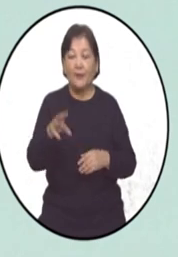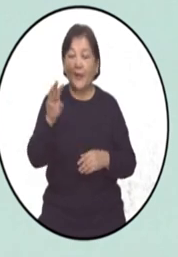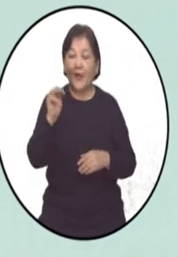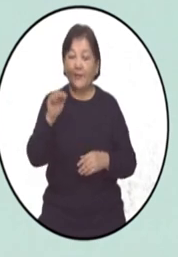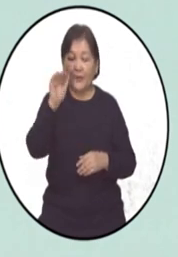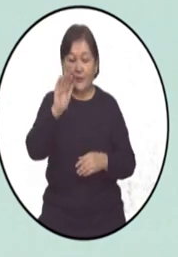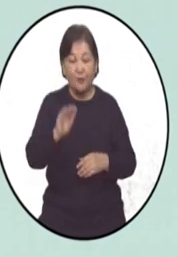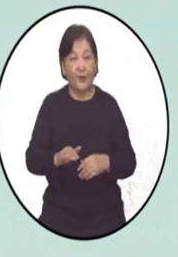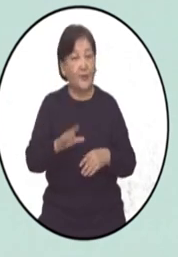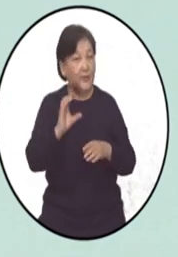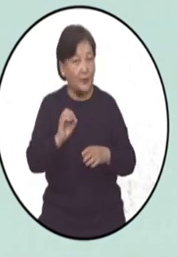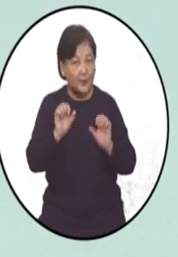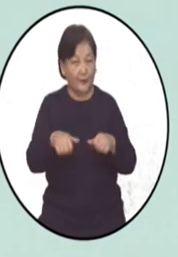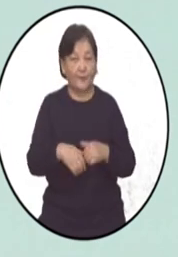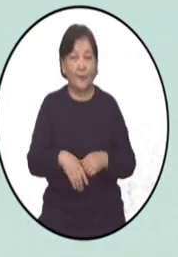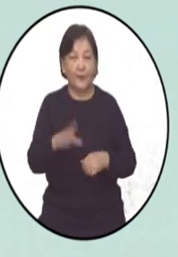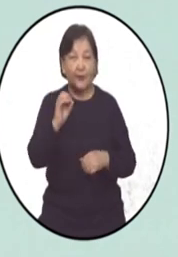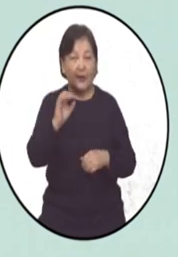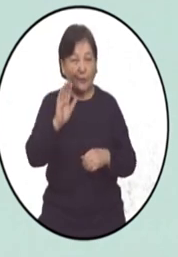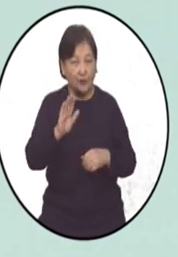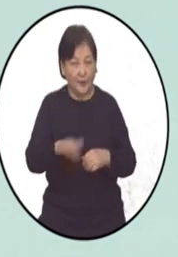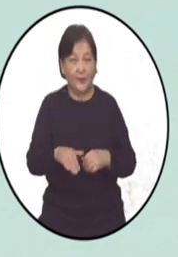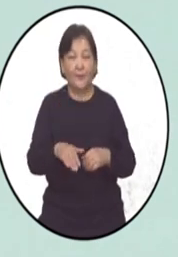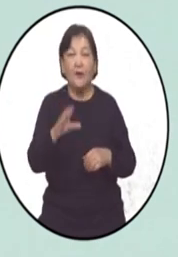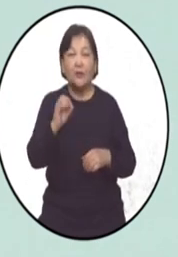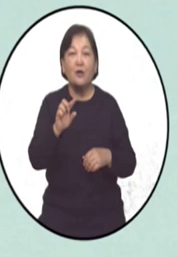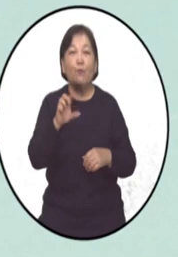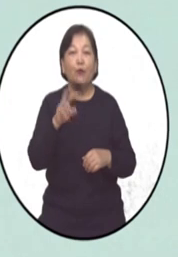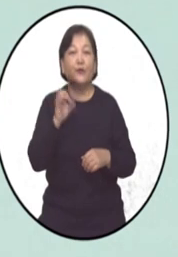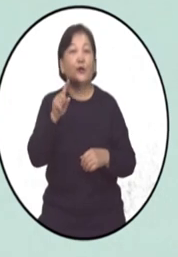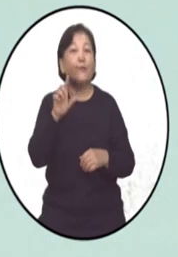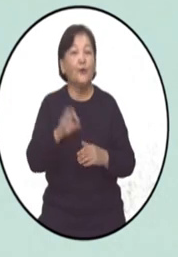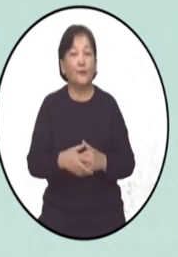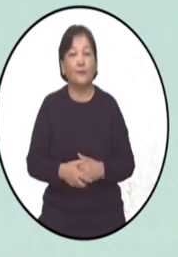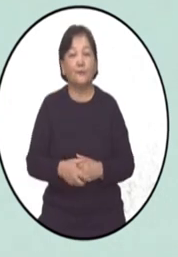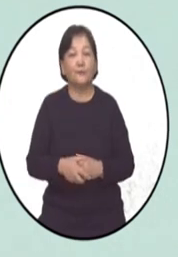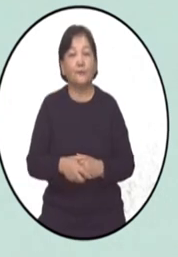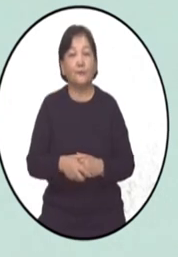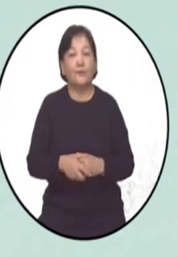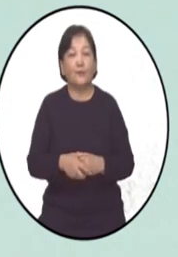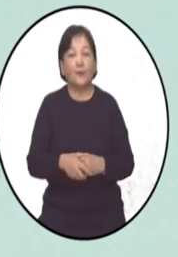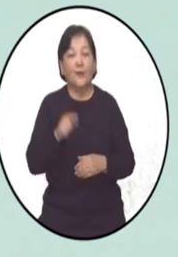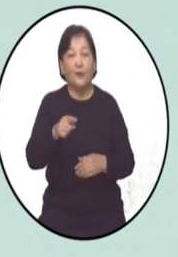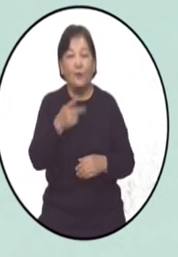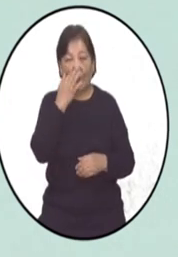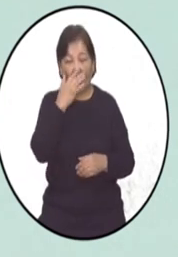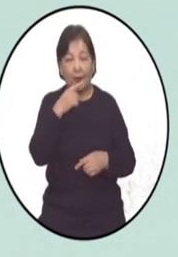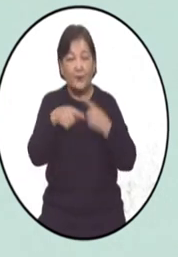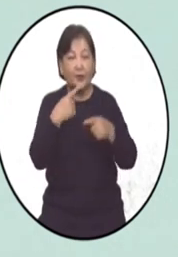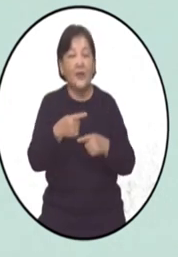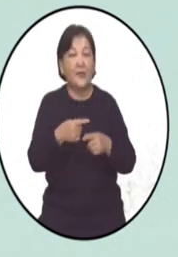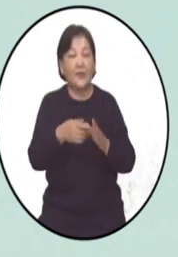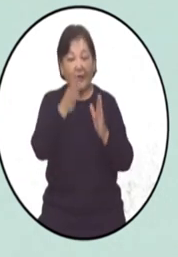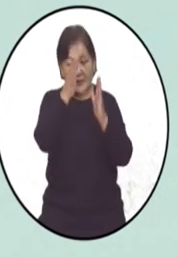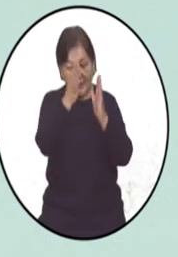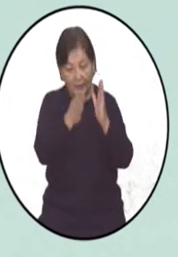явна. За тэг хүртэл яваад тэг болчих юм бол давталт маань худлаа болоод цаашаа явна. За тэгэд